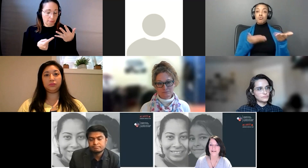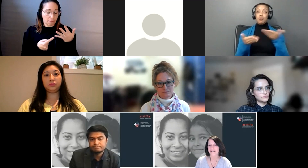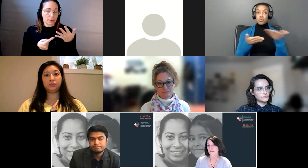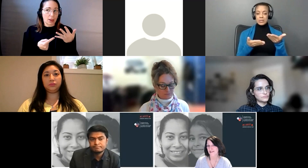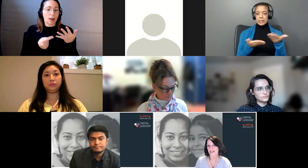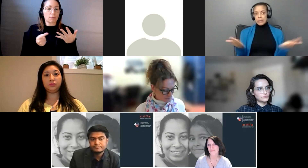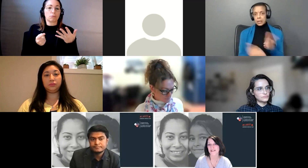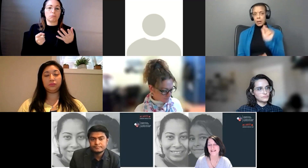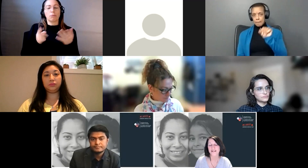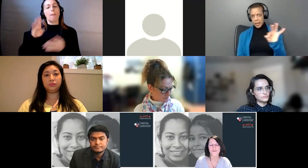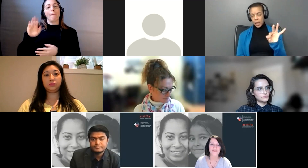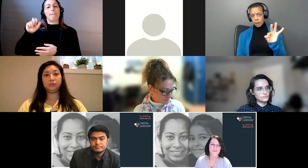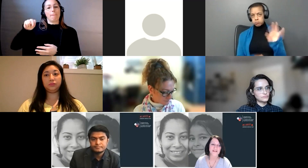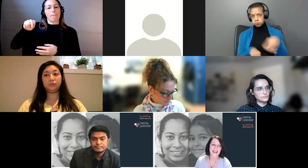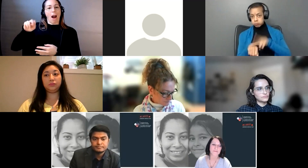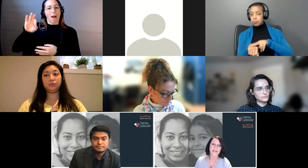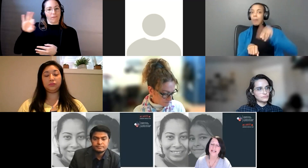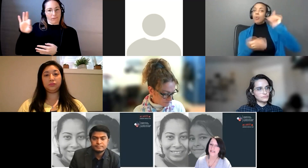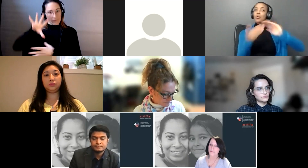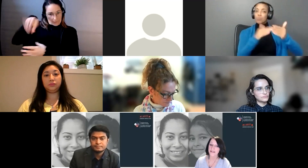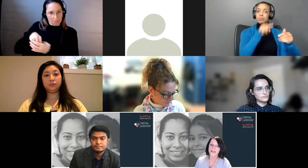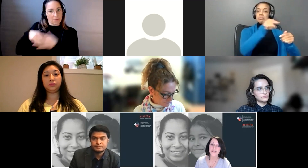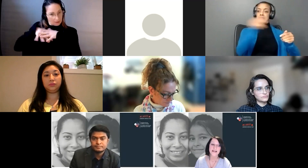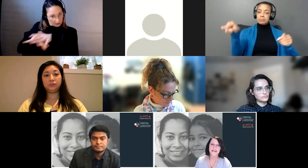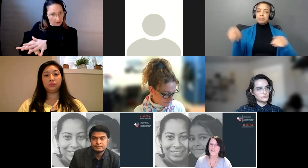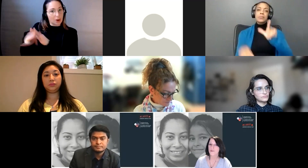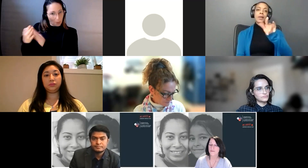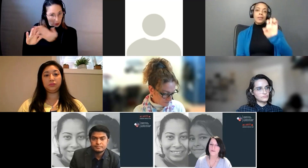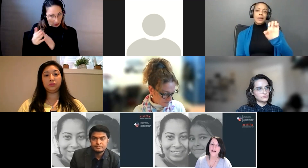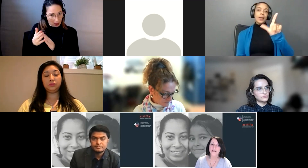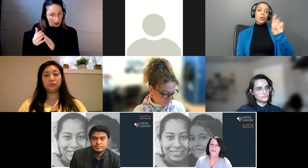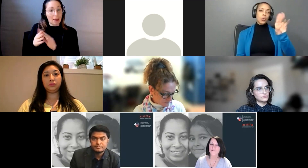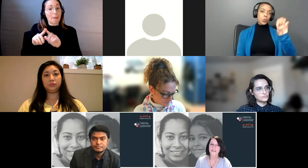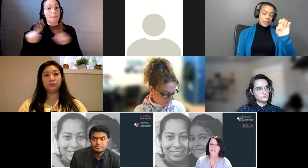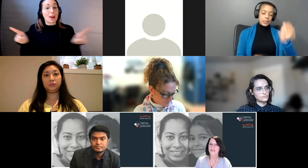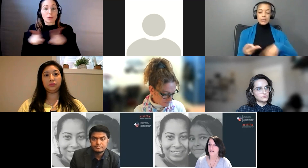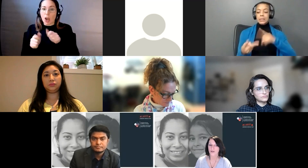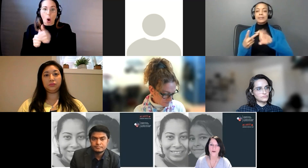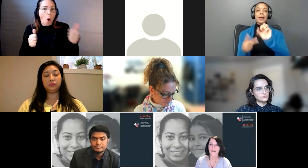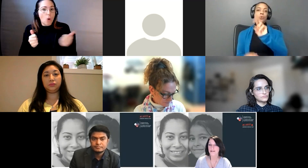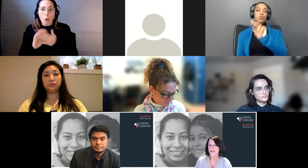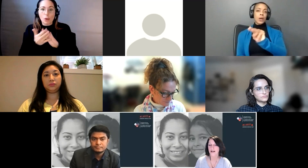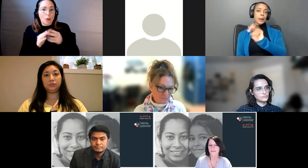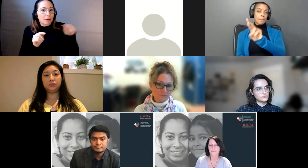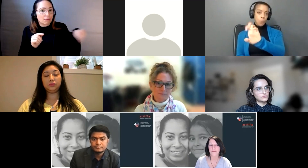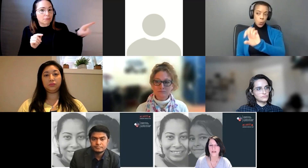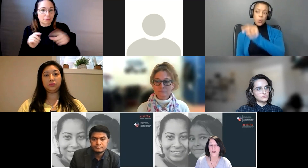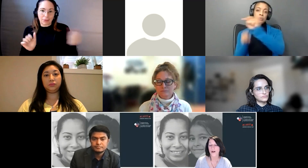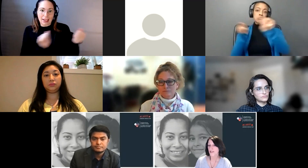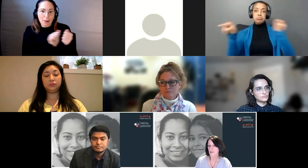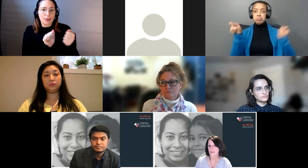Banff, nous travaillons avec la communauté avoisinante et nous donnons des